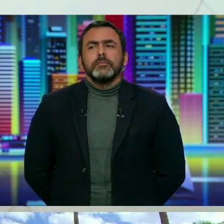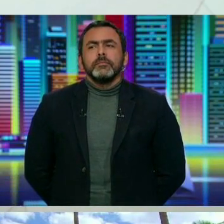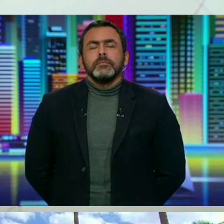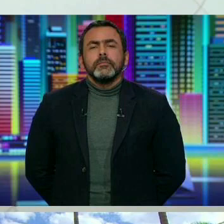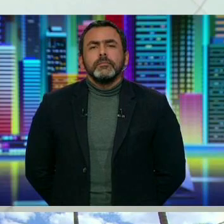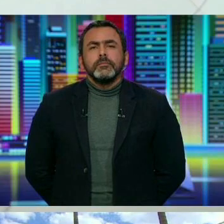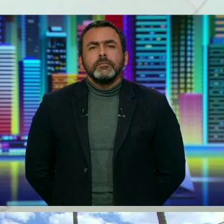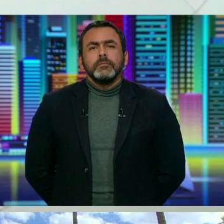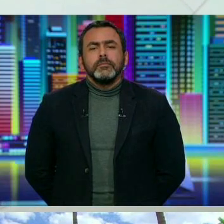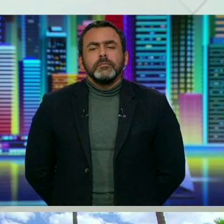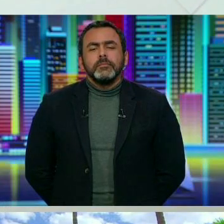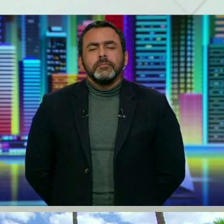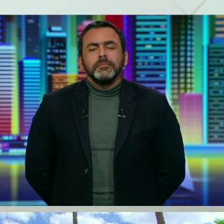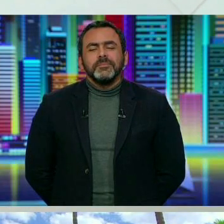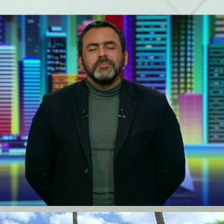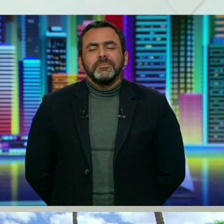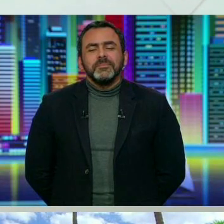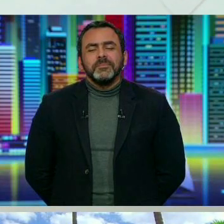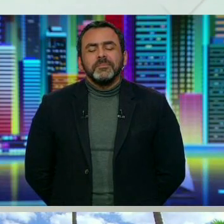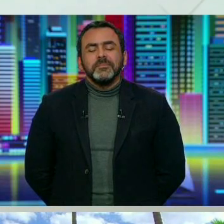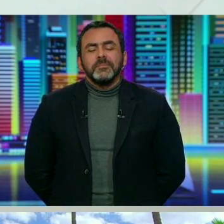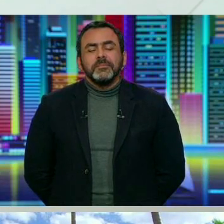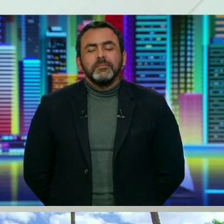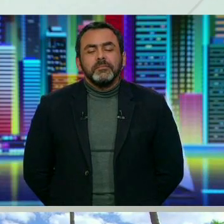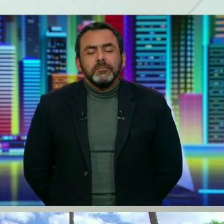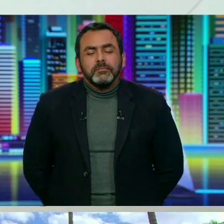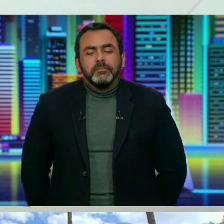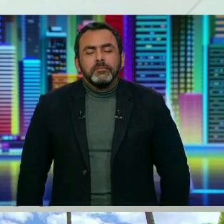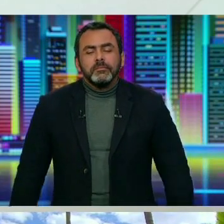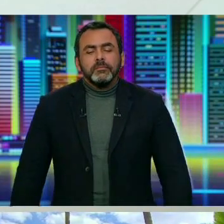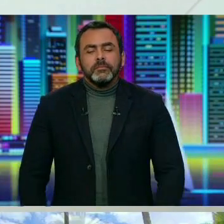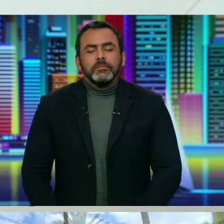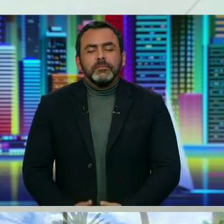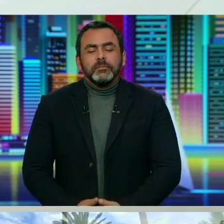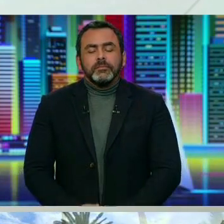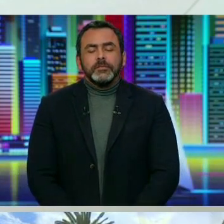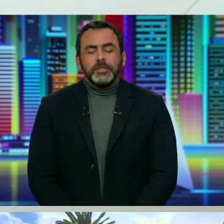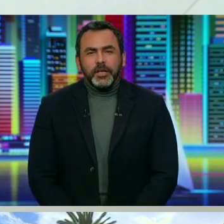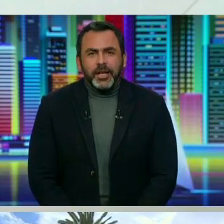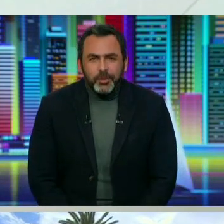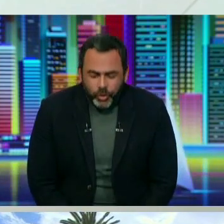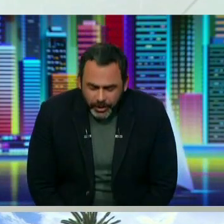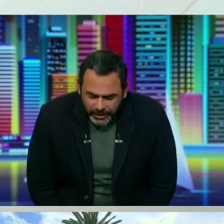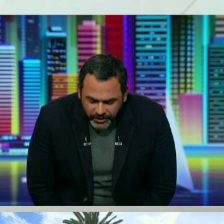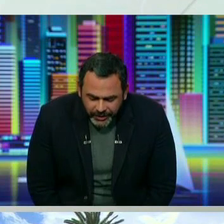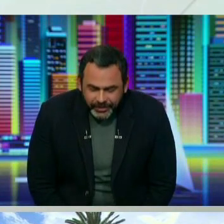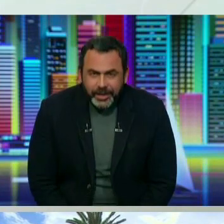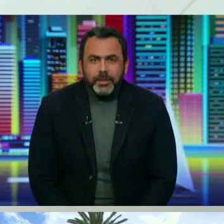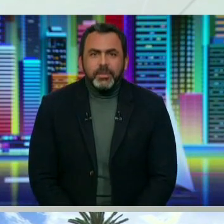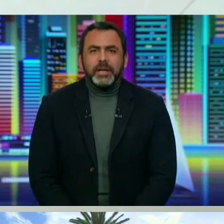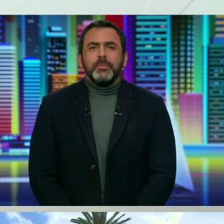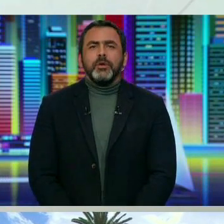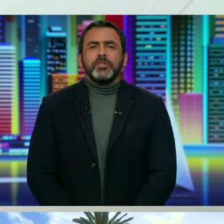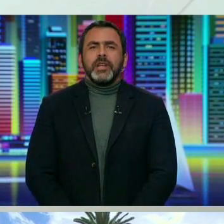مصالح الجميع، وهذا هو المنهج المصري الذي تتفق أيضا معه السودان. صحيح، أنا بشكرك